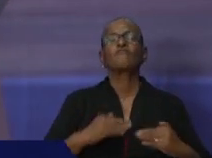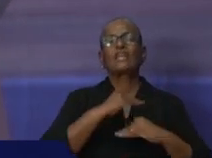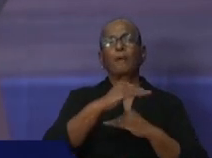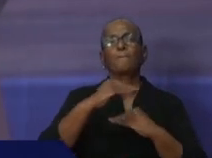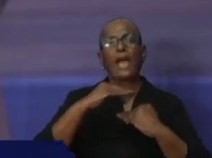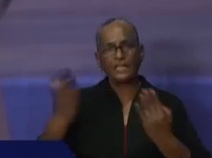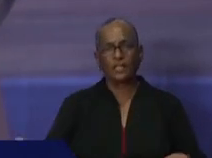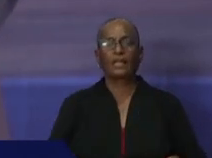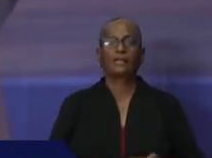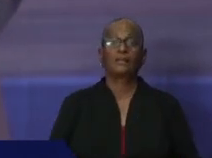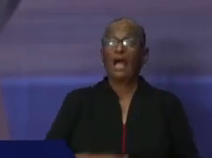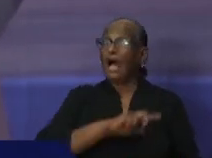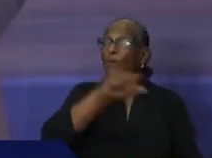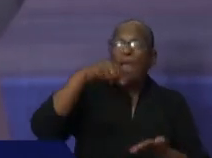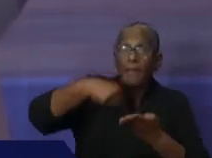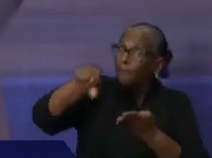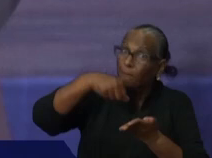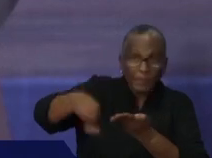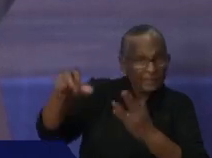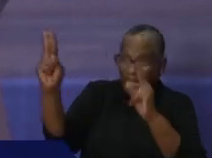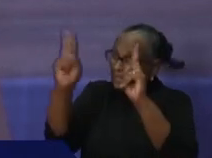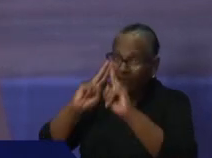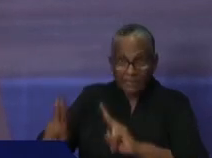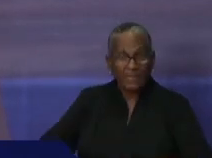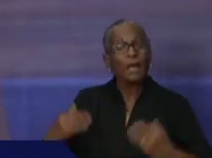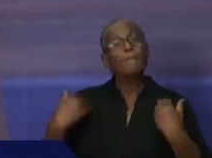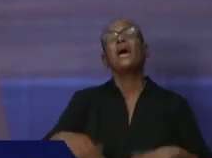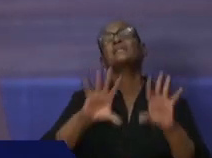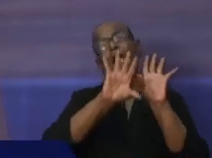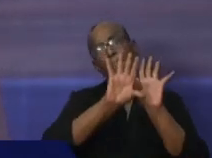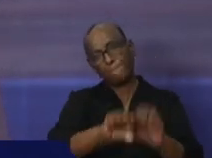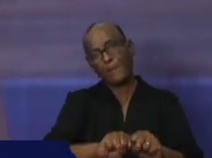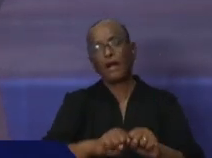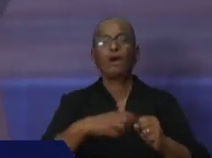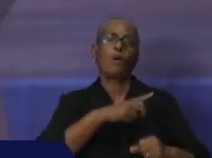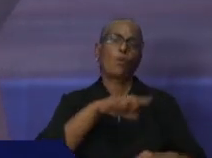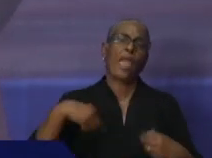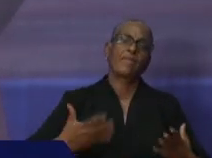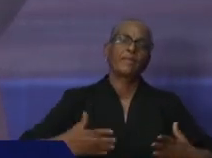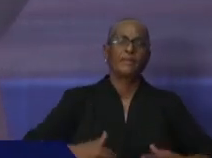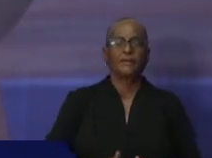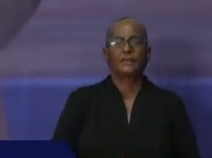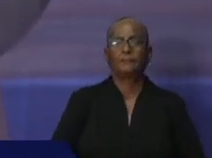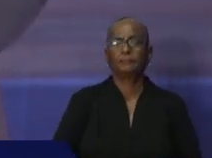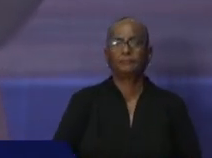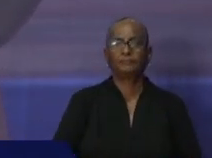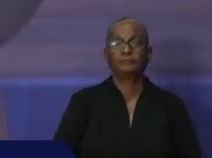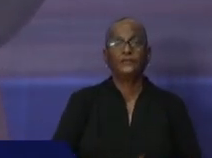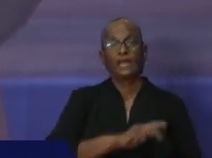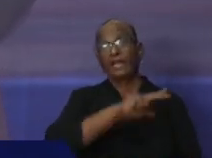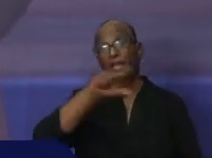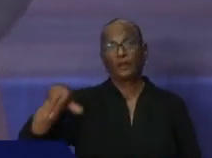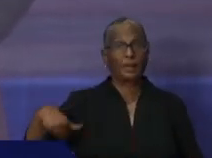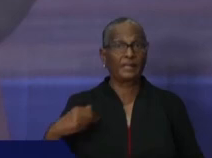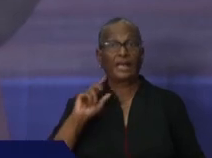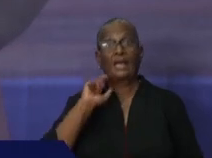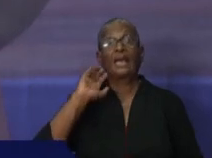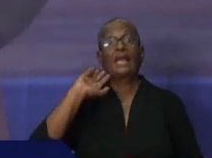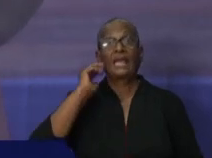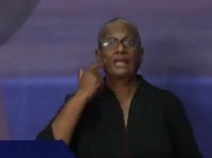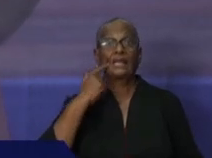If in een pai internationaal, dan moet grijpen internationaal. Dan